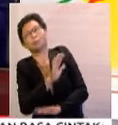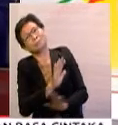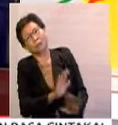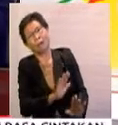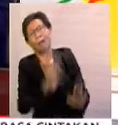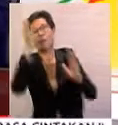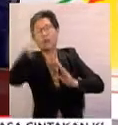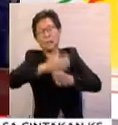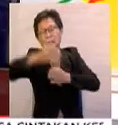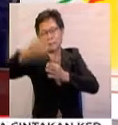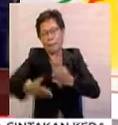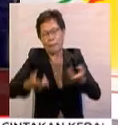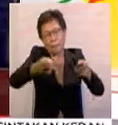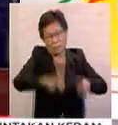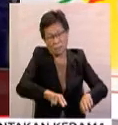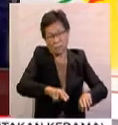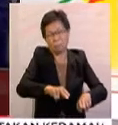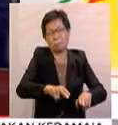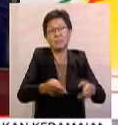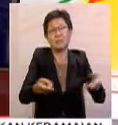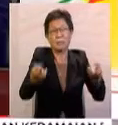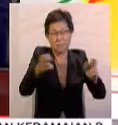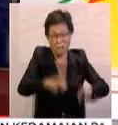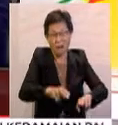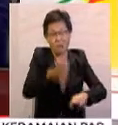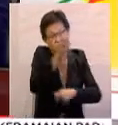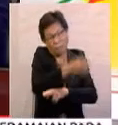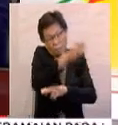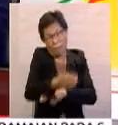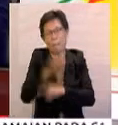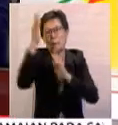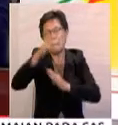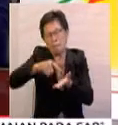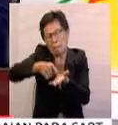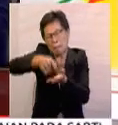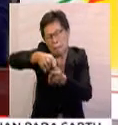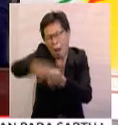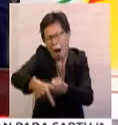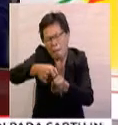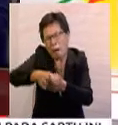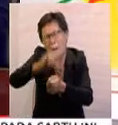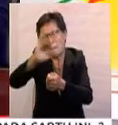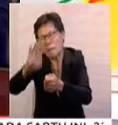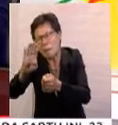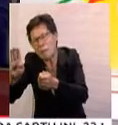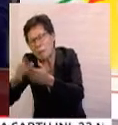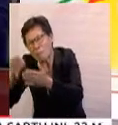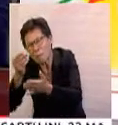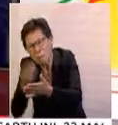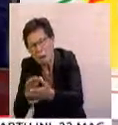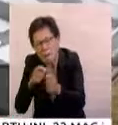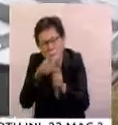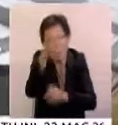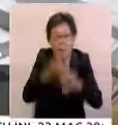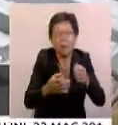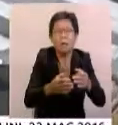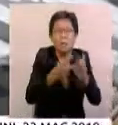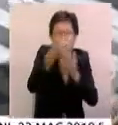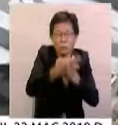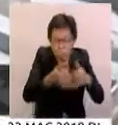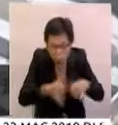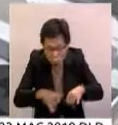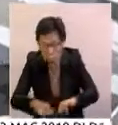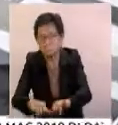Malaysia menamatkan perjanjian itu, negara perlu membayar pampasan sehingga berbilion ringgit. Jika projek diteruskan pula, negara